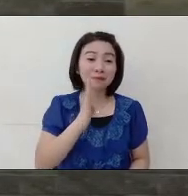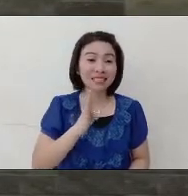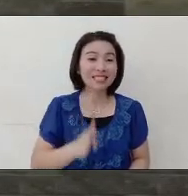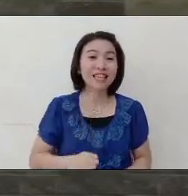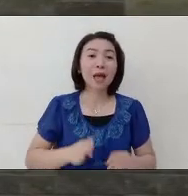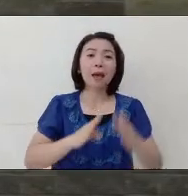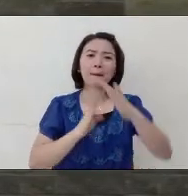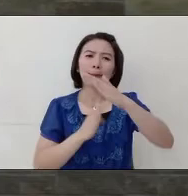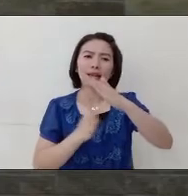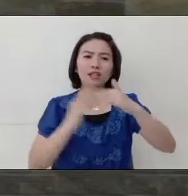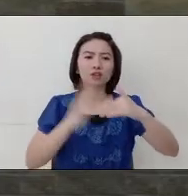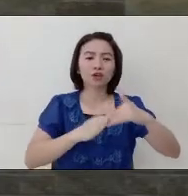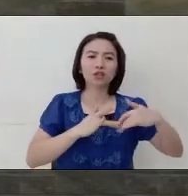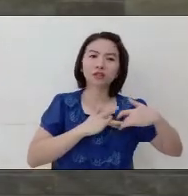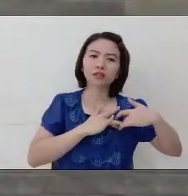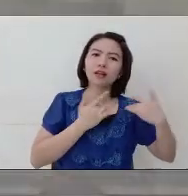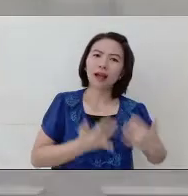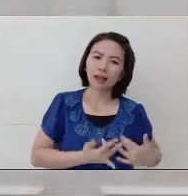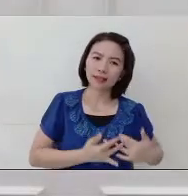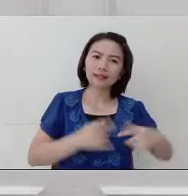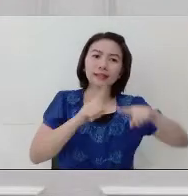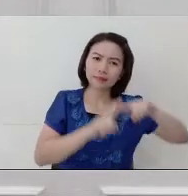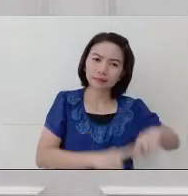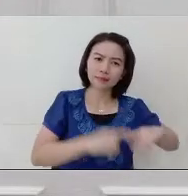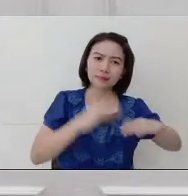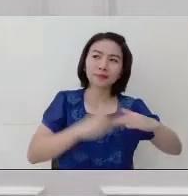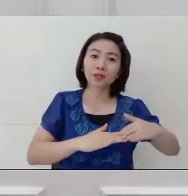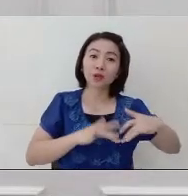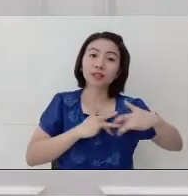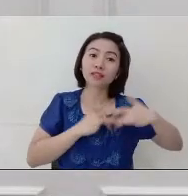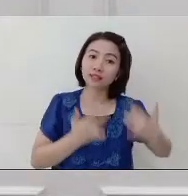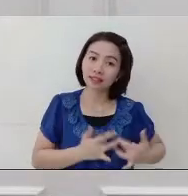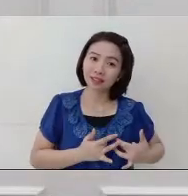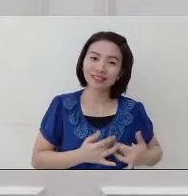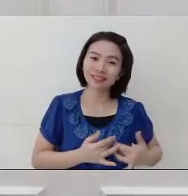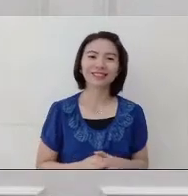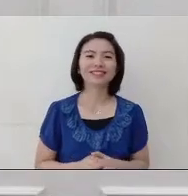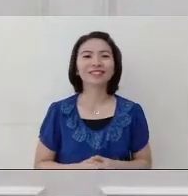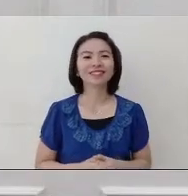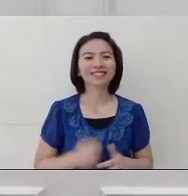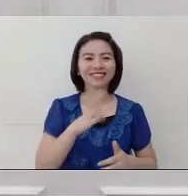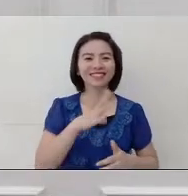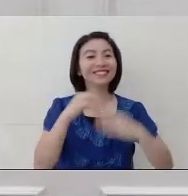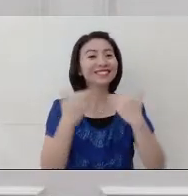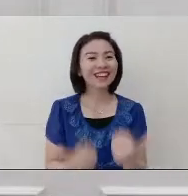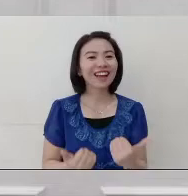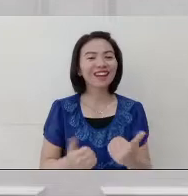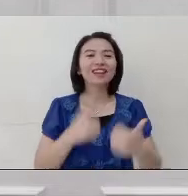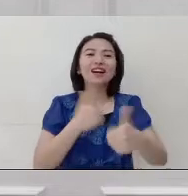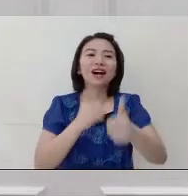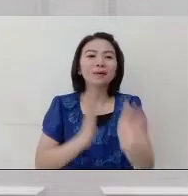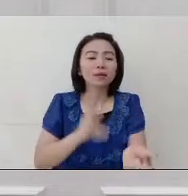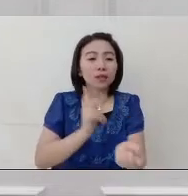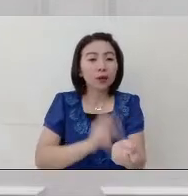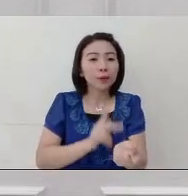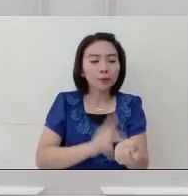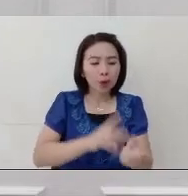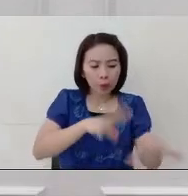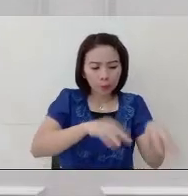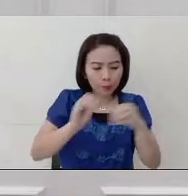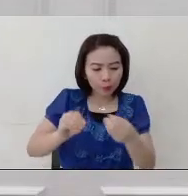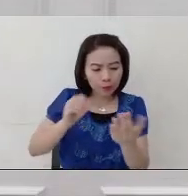Paul ay naglagay po siya ng listahan, mga kapatid, ng ilalagay natin sa ating thought. You see, you